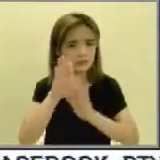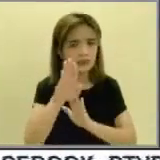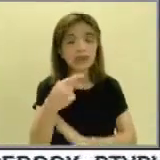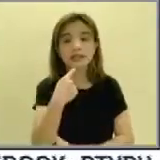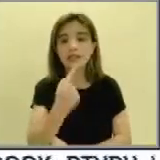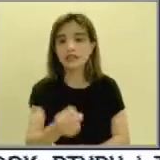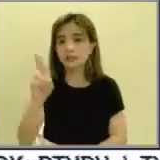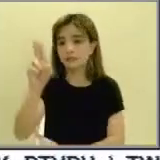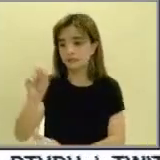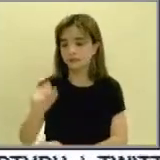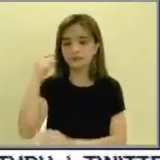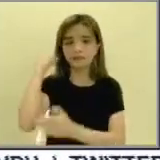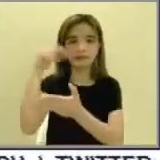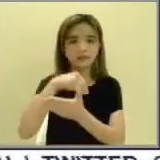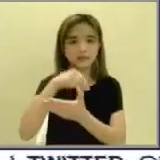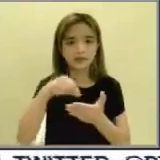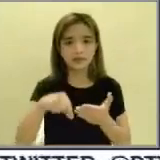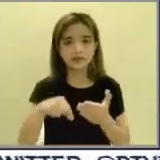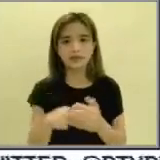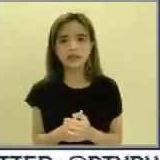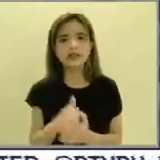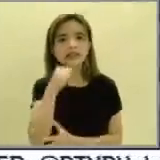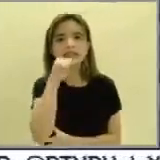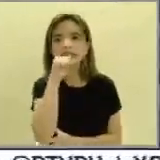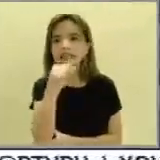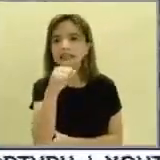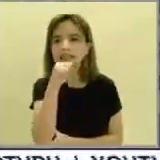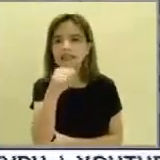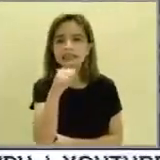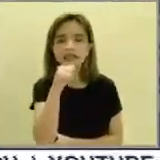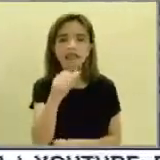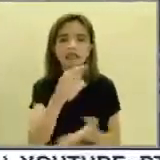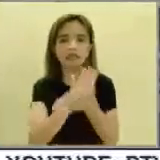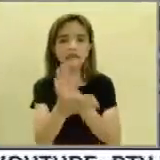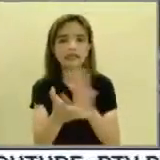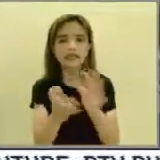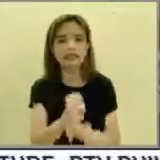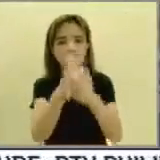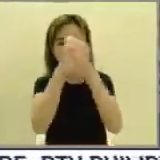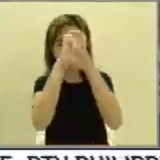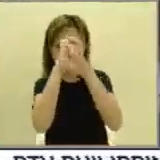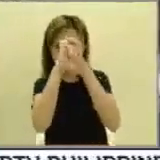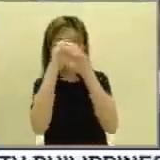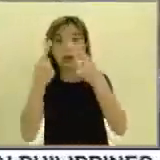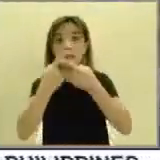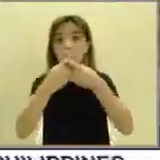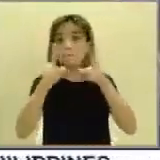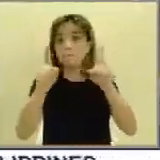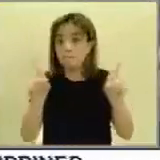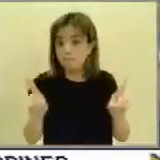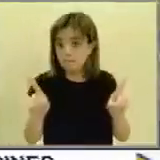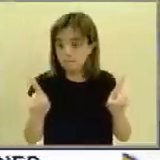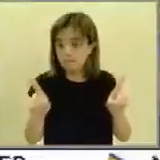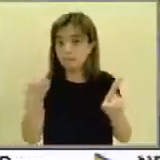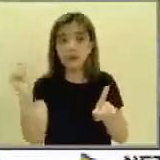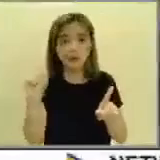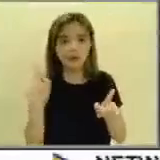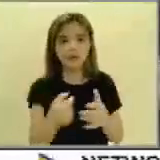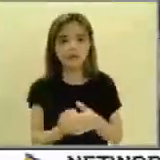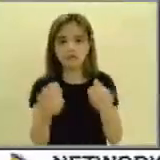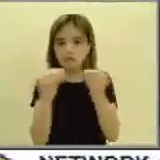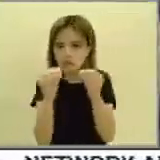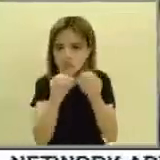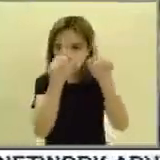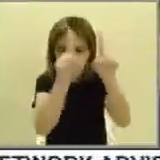Secretary Jen Psaki, hindi muna sila mag-restrict sa holiday season. Pero patataasin nila anya ang testing capacity at